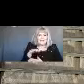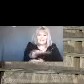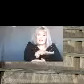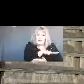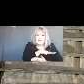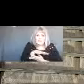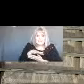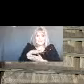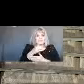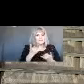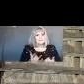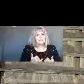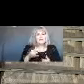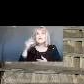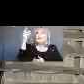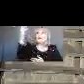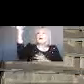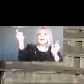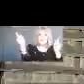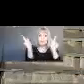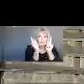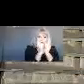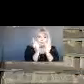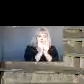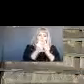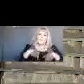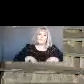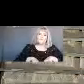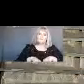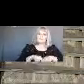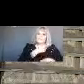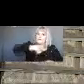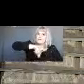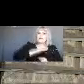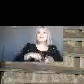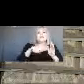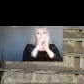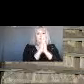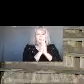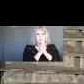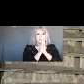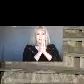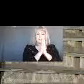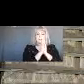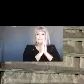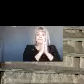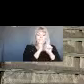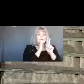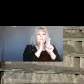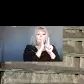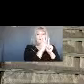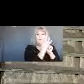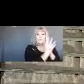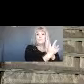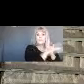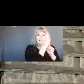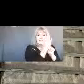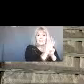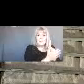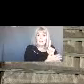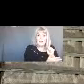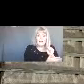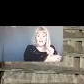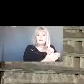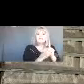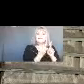hy is teenwoordig, hy ontmoet ons en ons luister en vertel die story in aanbidding. As ons klaar